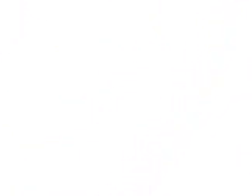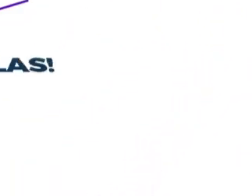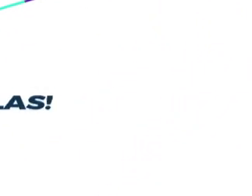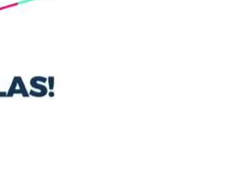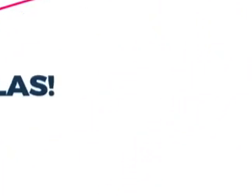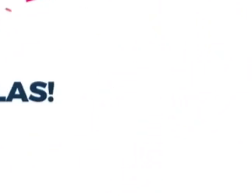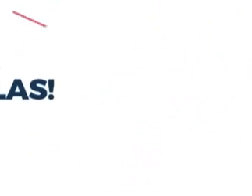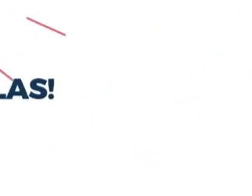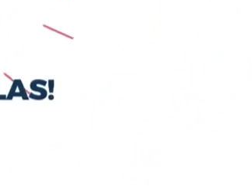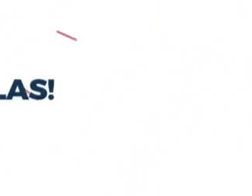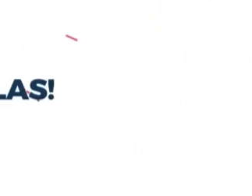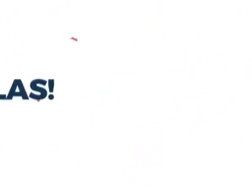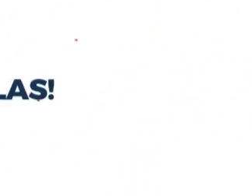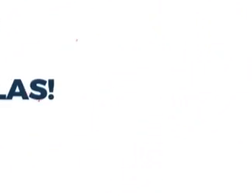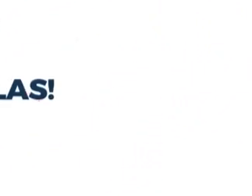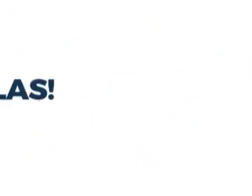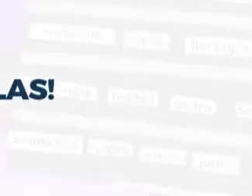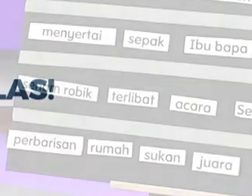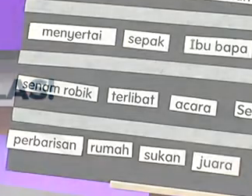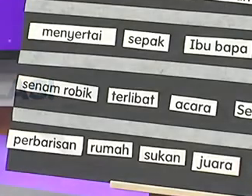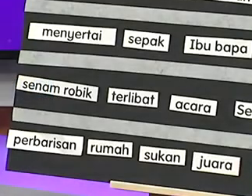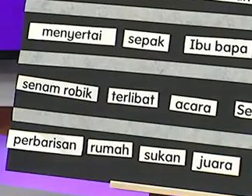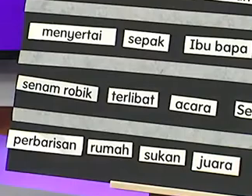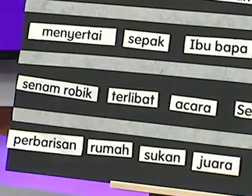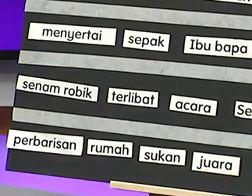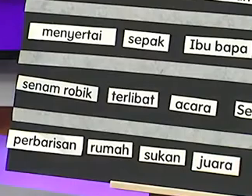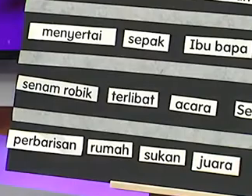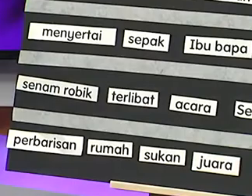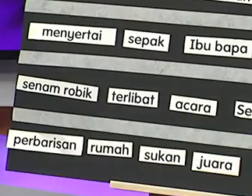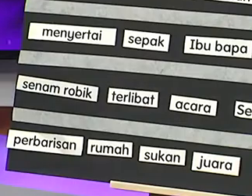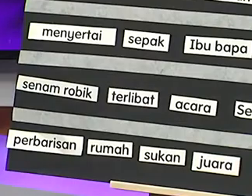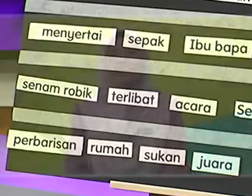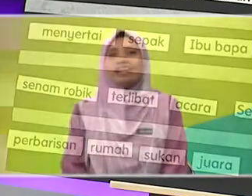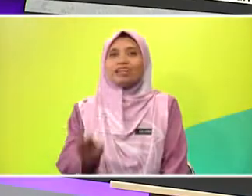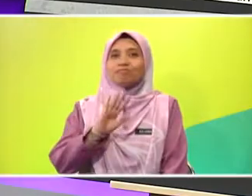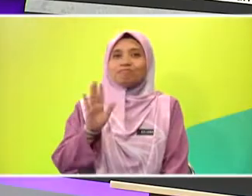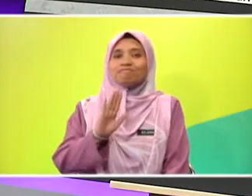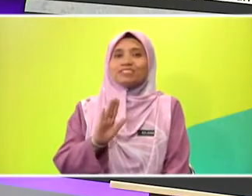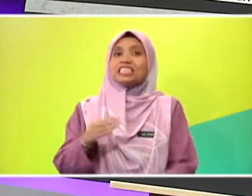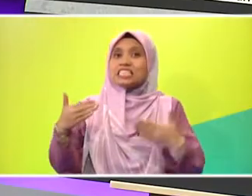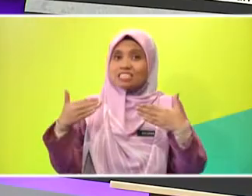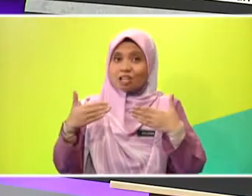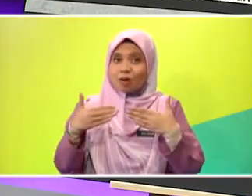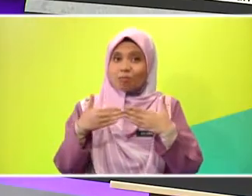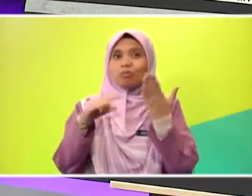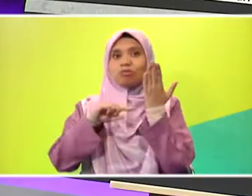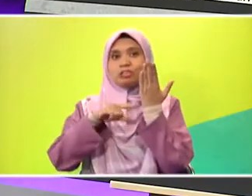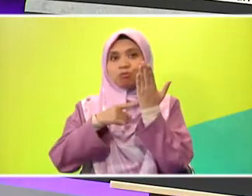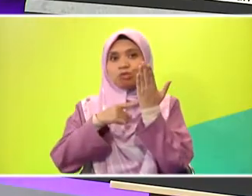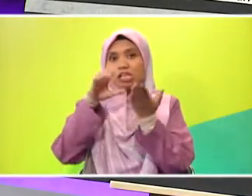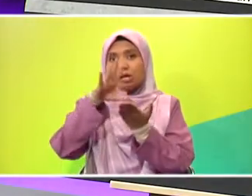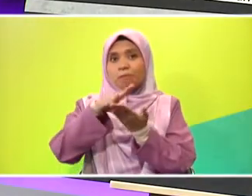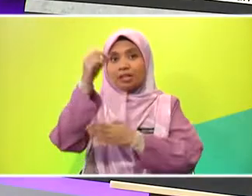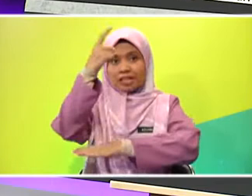Sidik TV GPM Hai by muridah bersedia nah terus karena pembelajaran kita